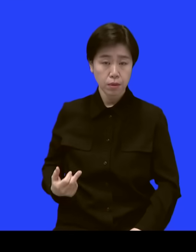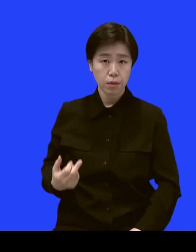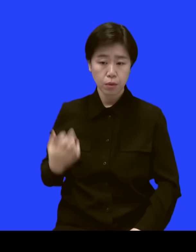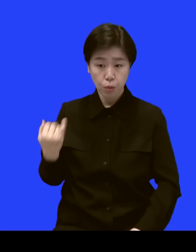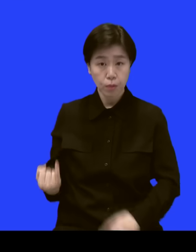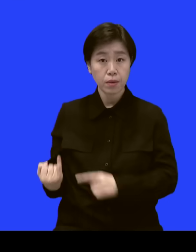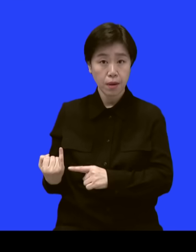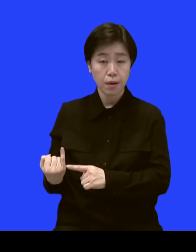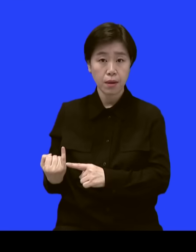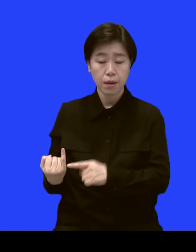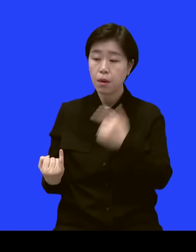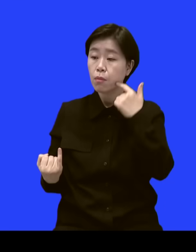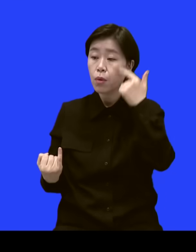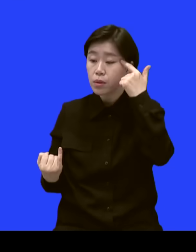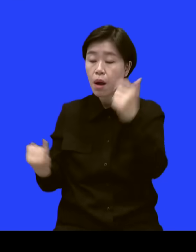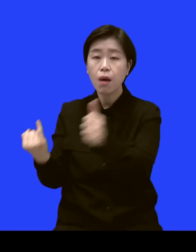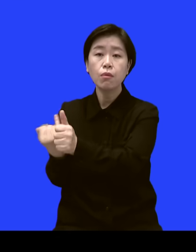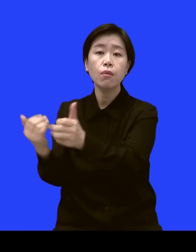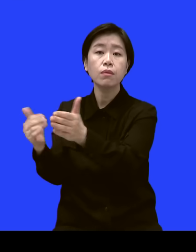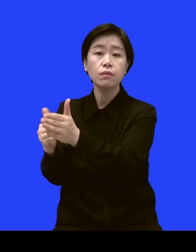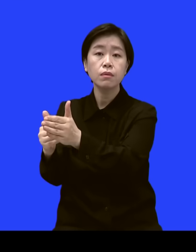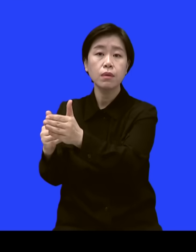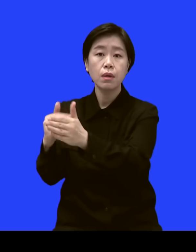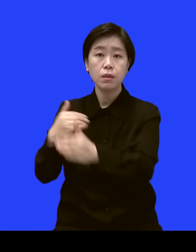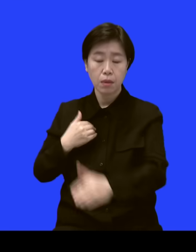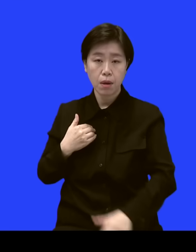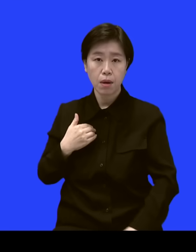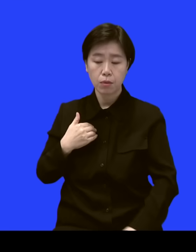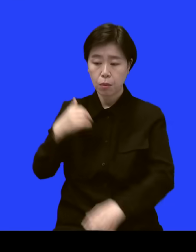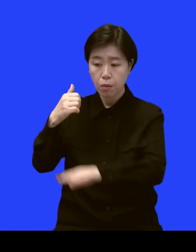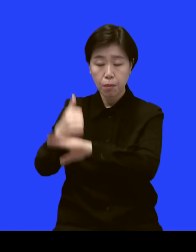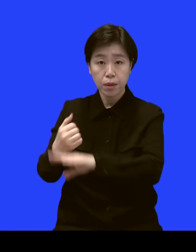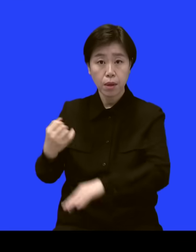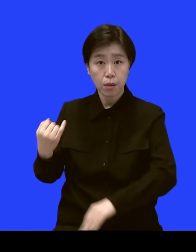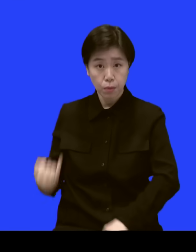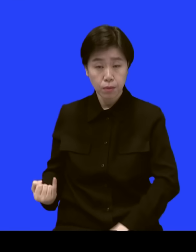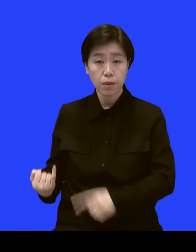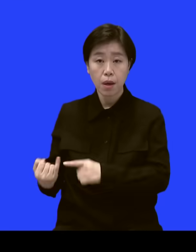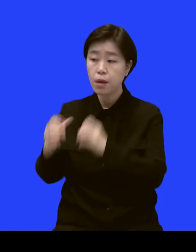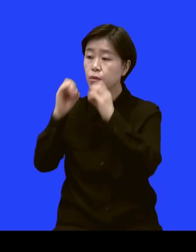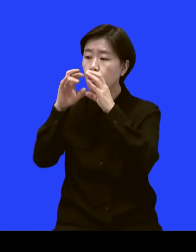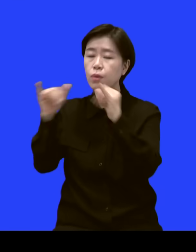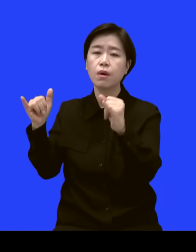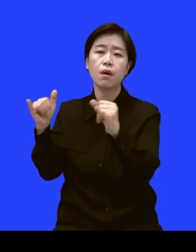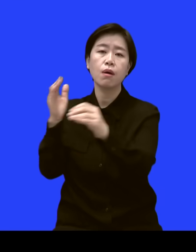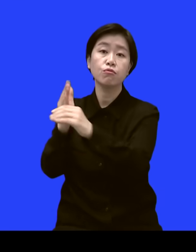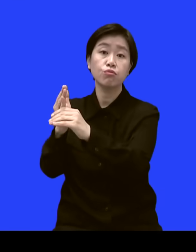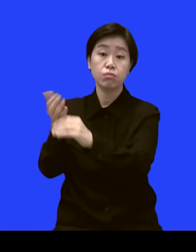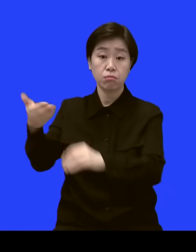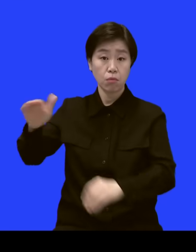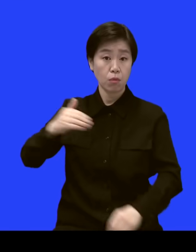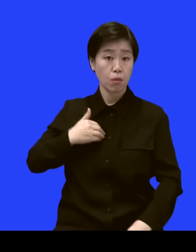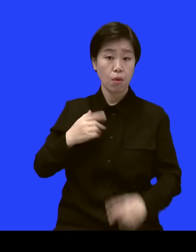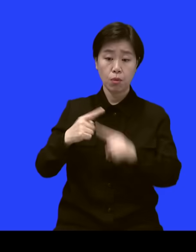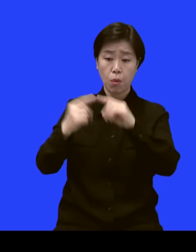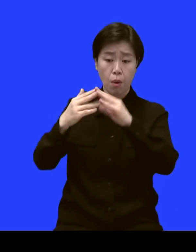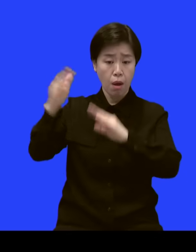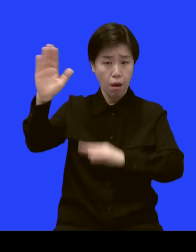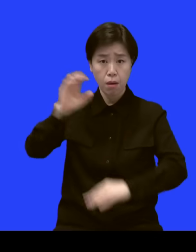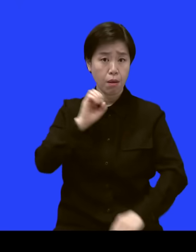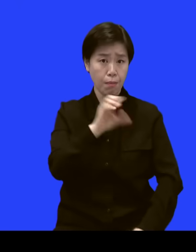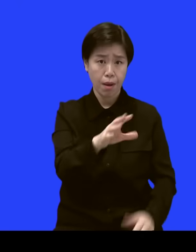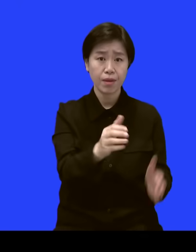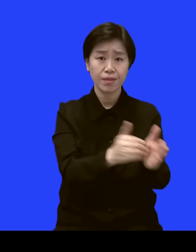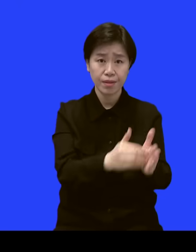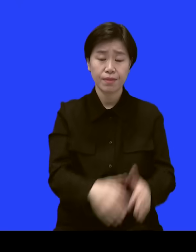사모님이고 막내 동생 선교사라고. 저는 그런데도 안 가는 사람이라고. 그렇게 얘기를 했어요. 그랬더니 그런데도